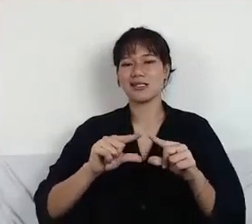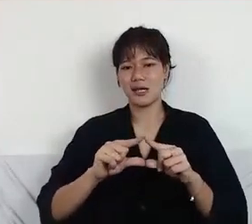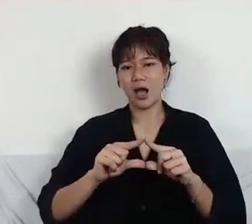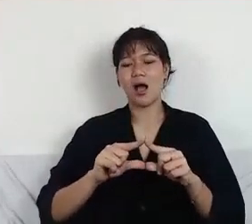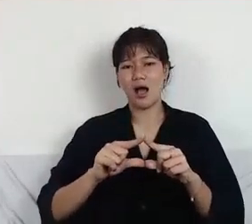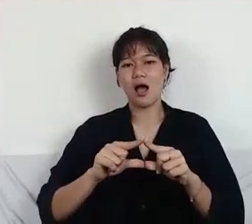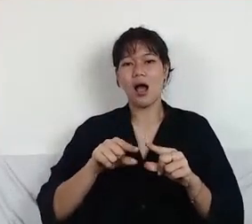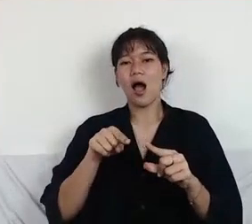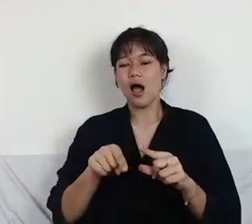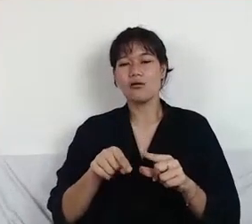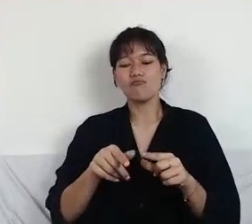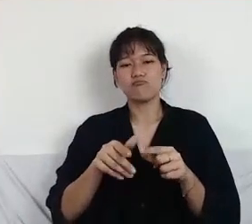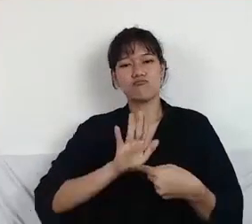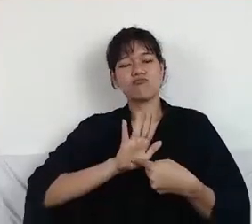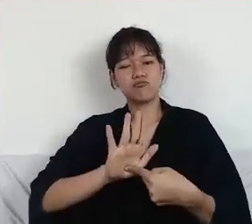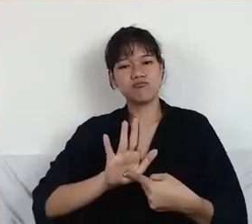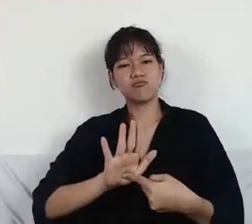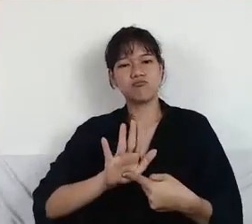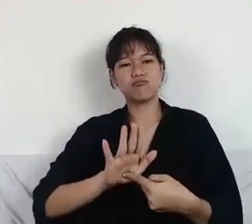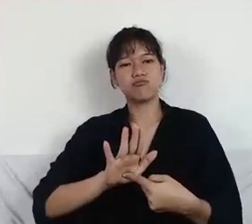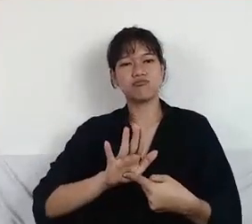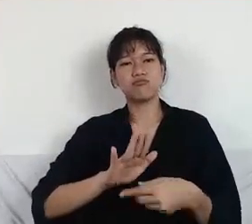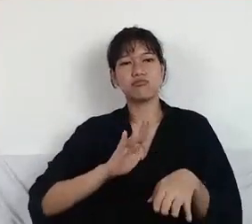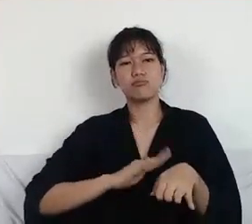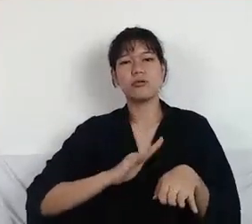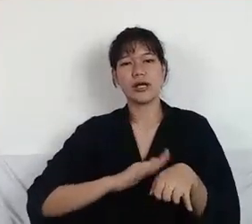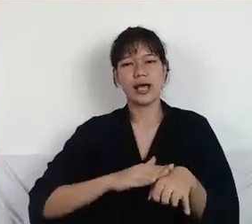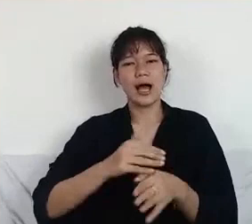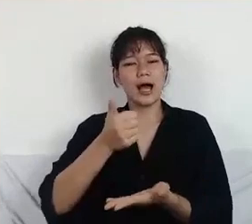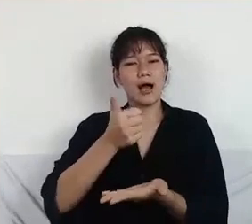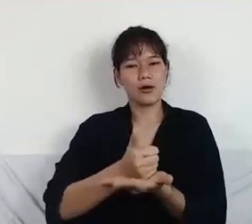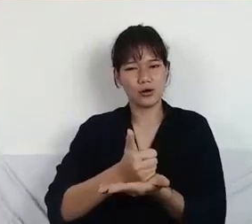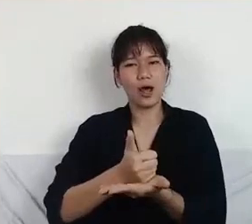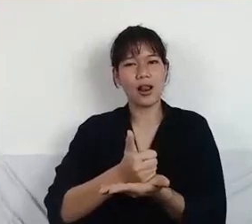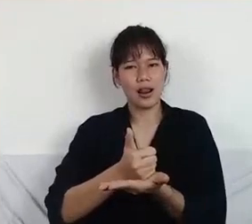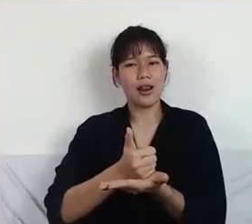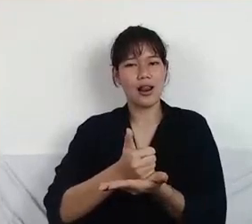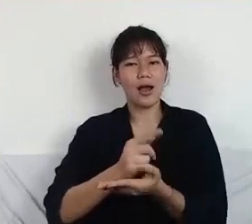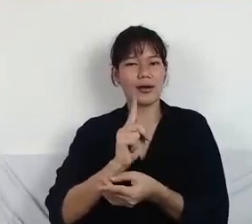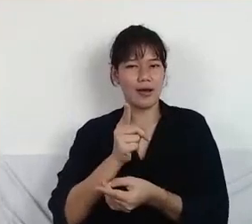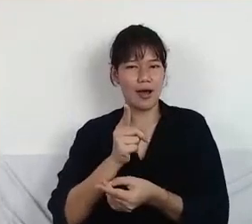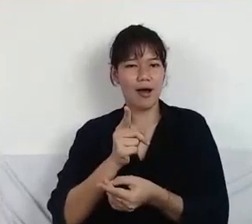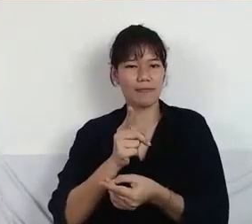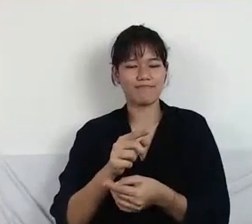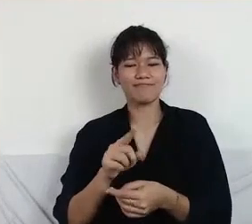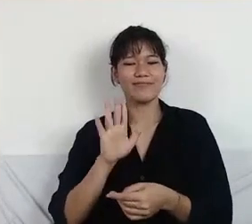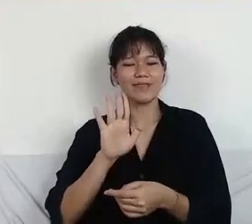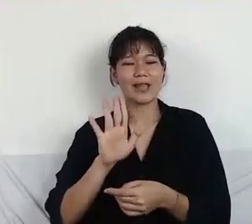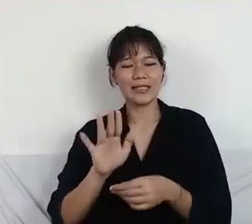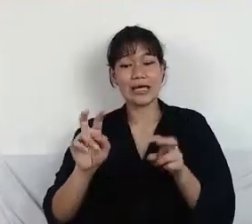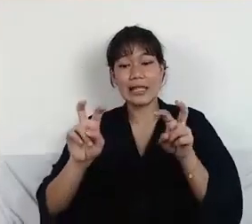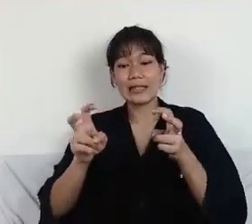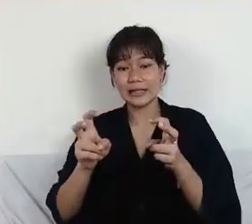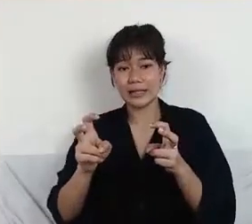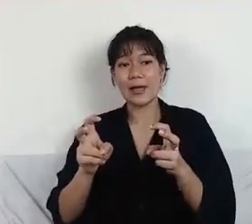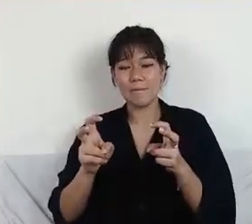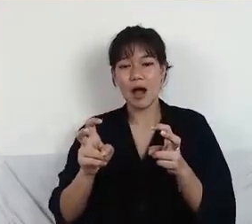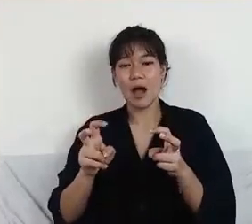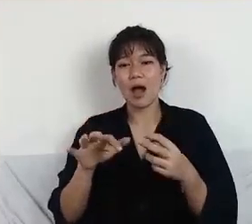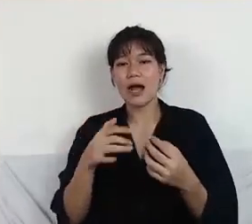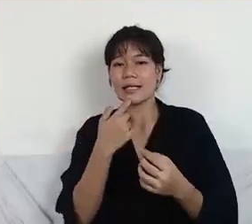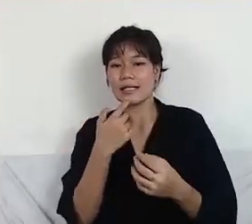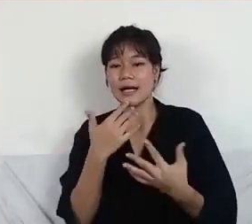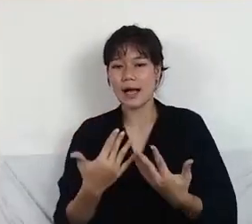kearifan lokal yang bernamakan Mapalus. Dan juga kita akan membahas tema menjadi